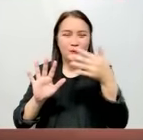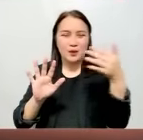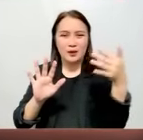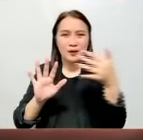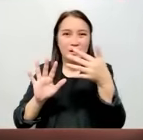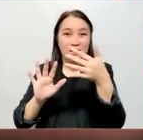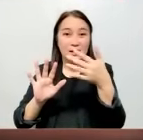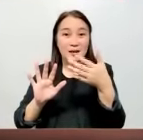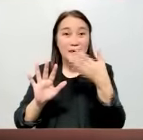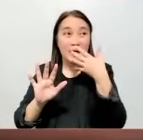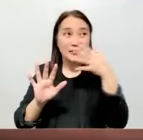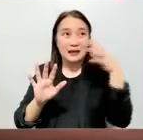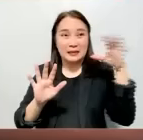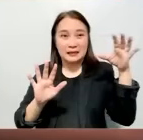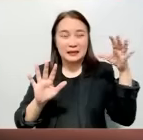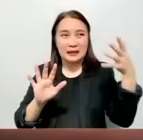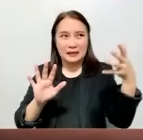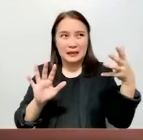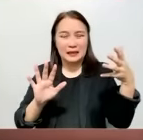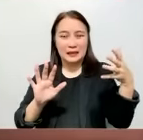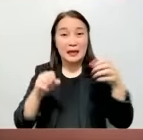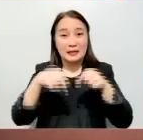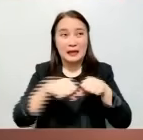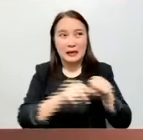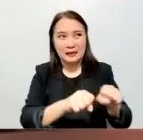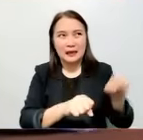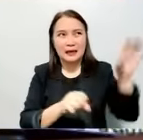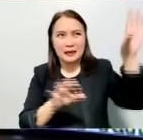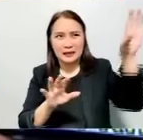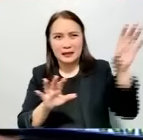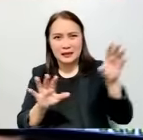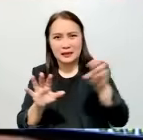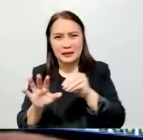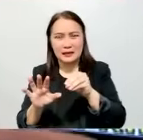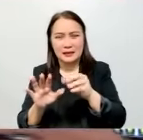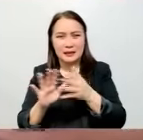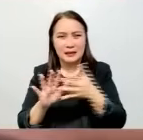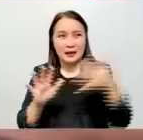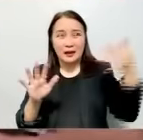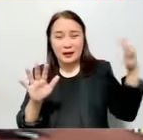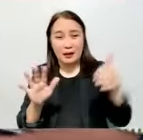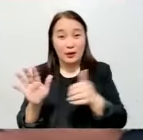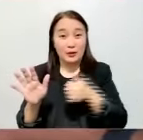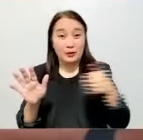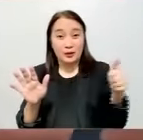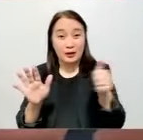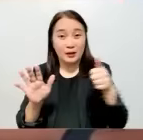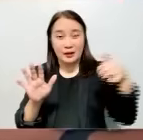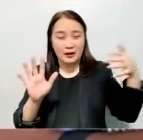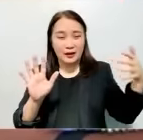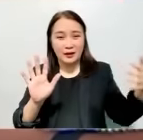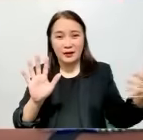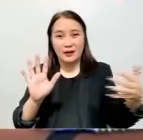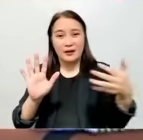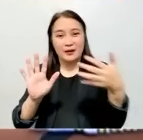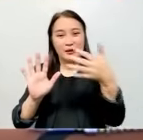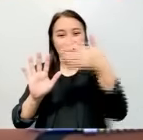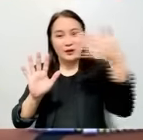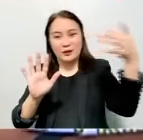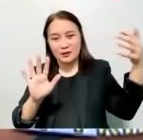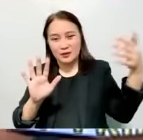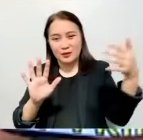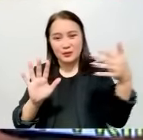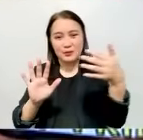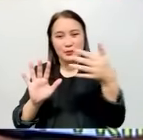dagat, mainit yan. At yung hangin na nasasagap ng mainit dyan sa dagat Pasipiko